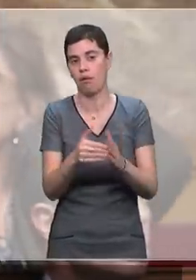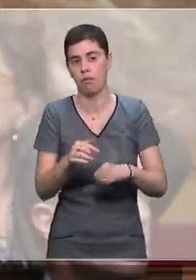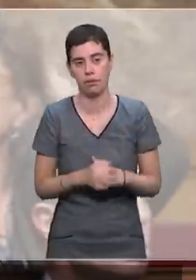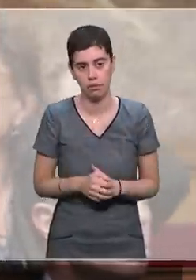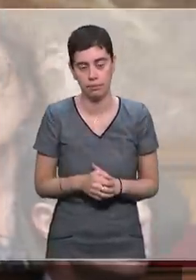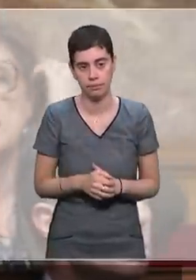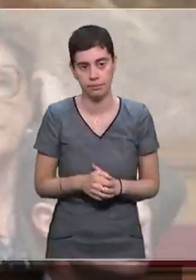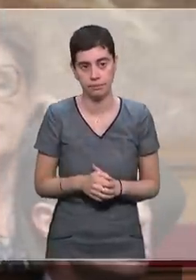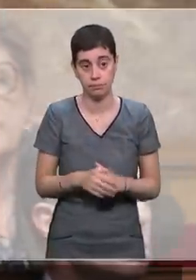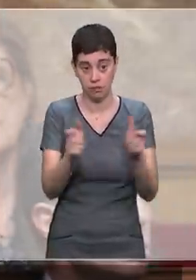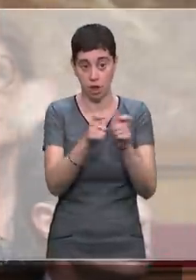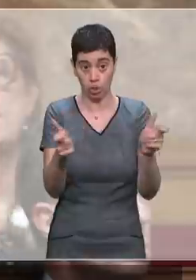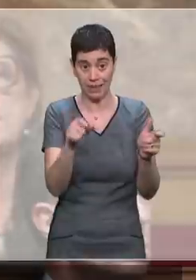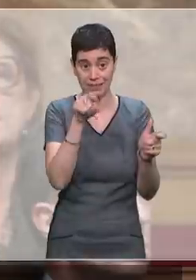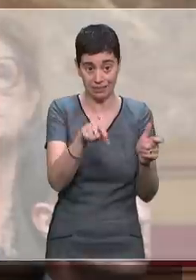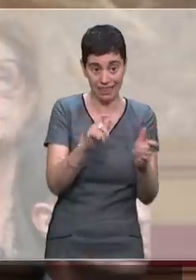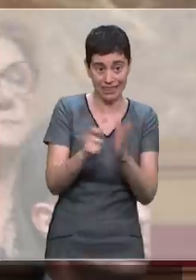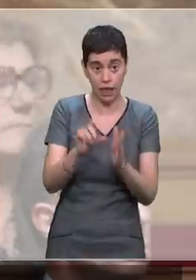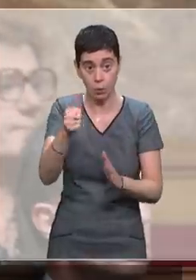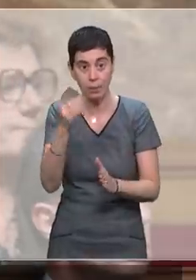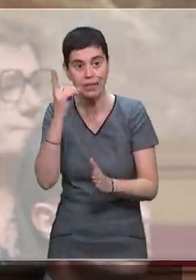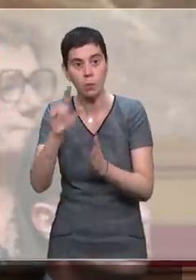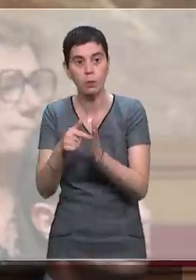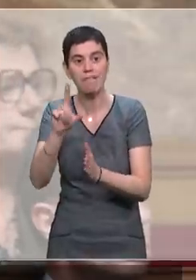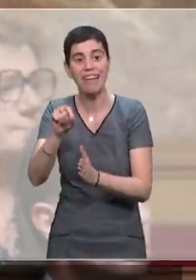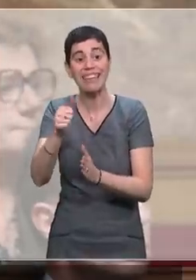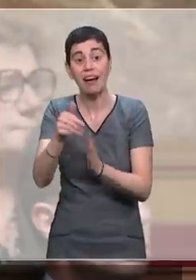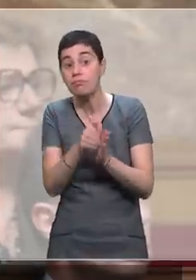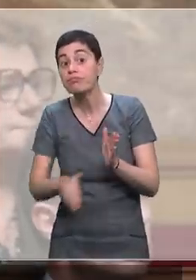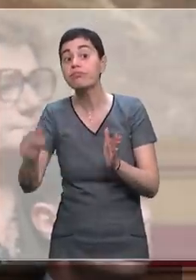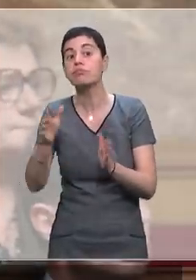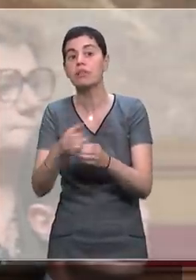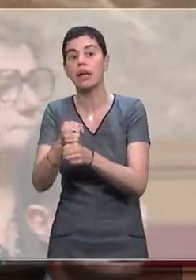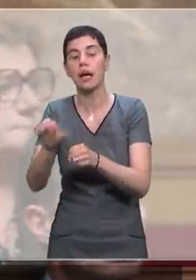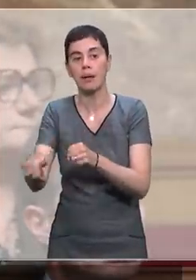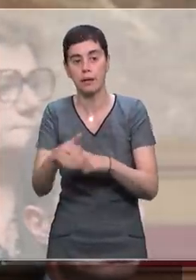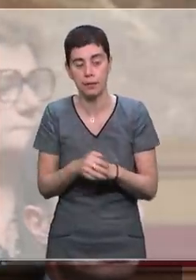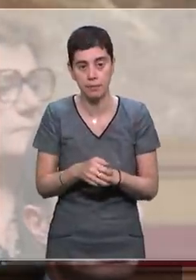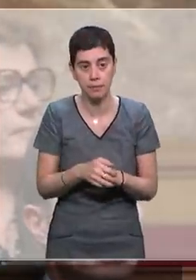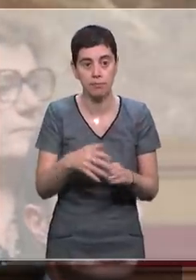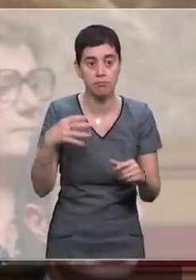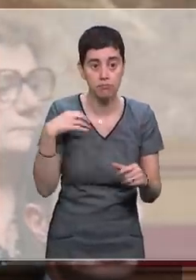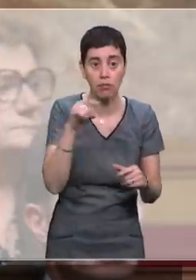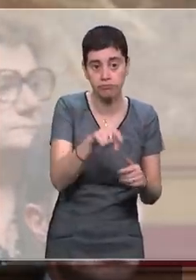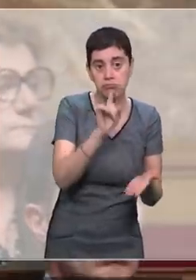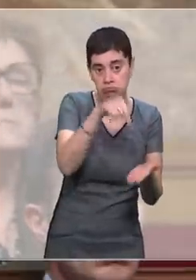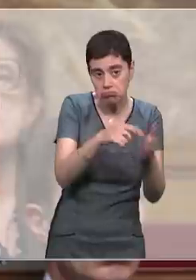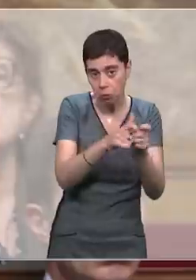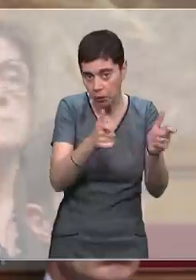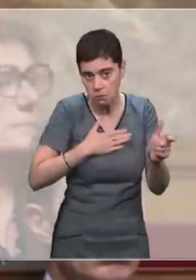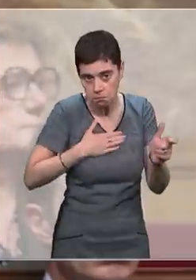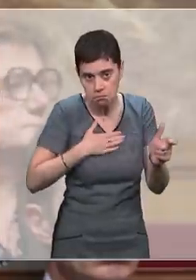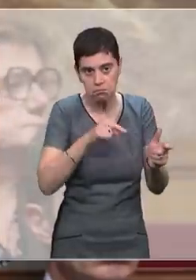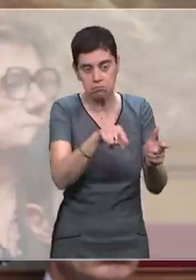ce qui concerne les entreprises créées après le 1er décembre 2021, comme c'est le cas pour quelques méthaniseurs ardennais, ou encore celles